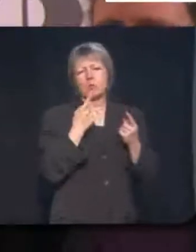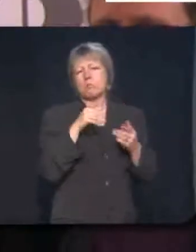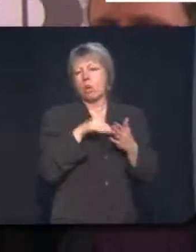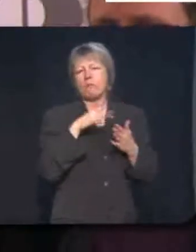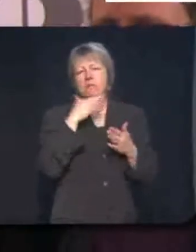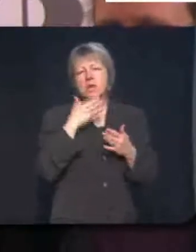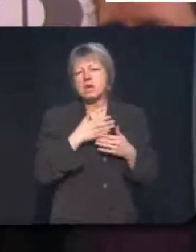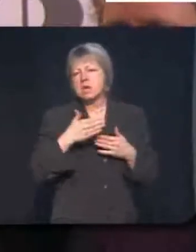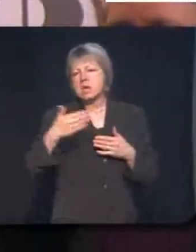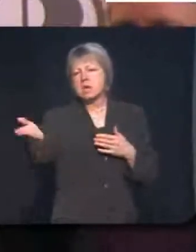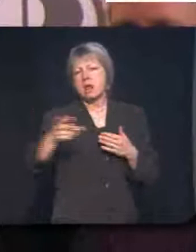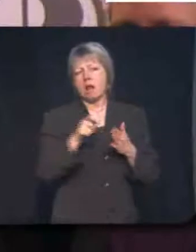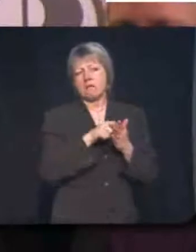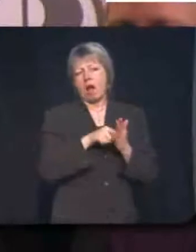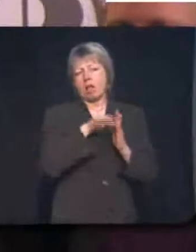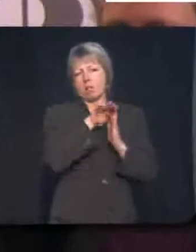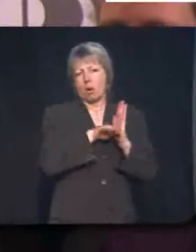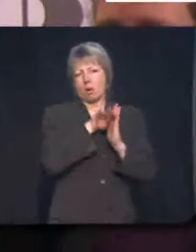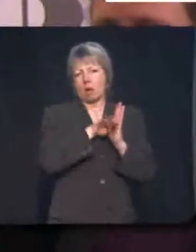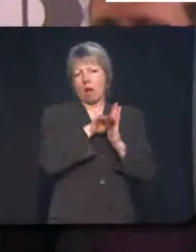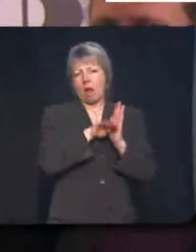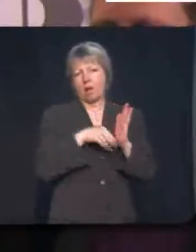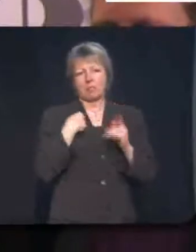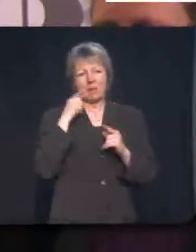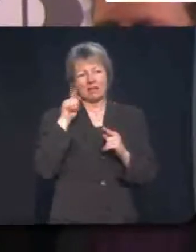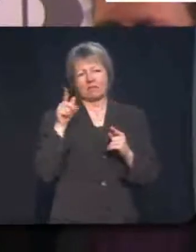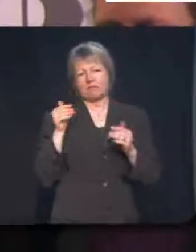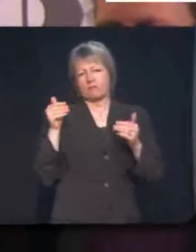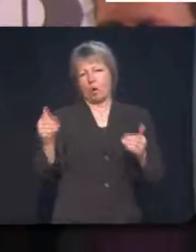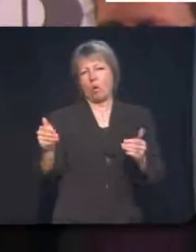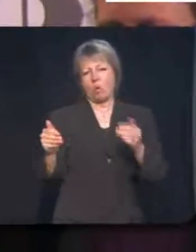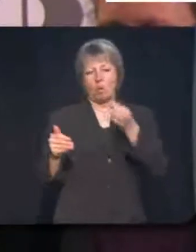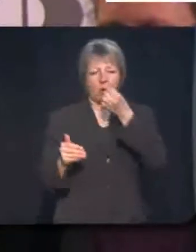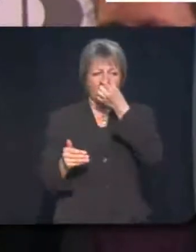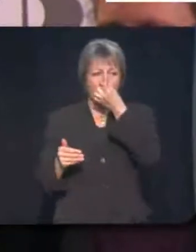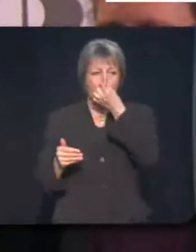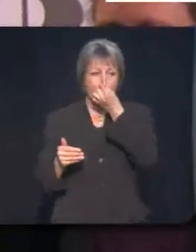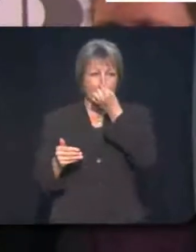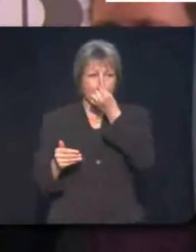viel Wahlprogramm haben und das ist denke ich vorrangig deswegen